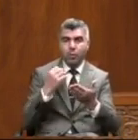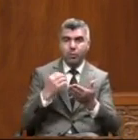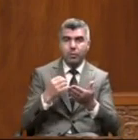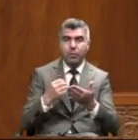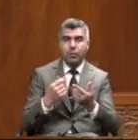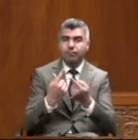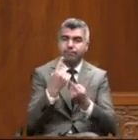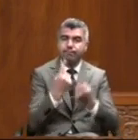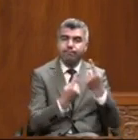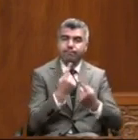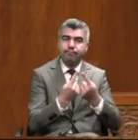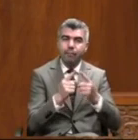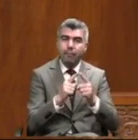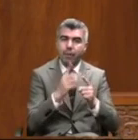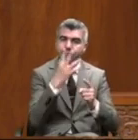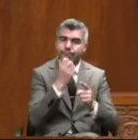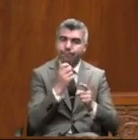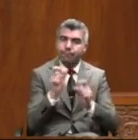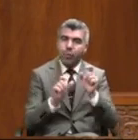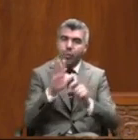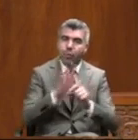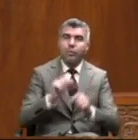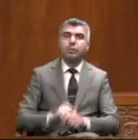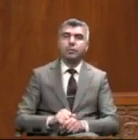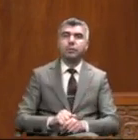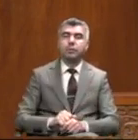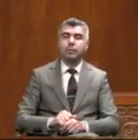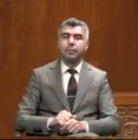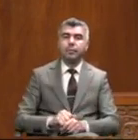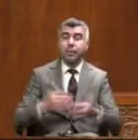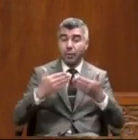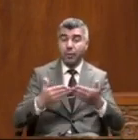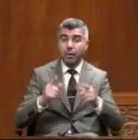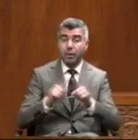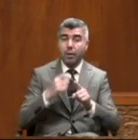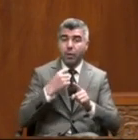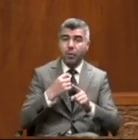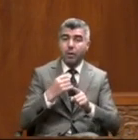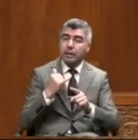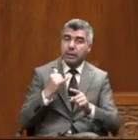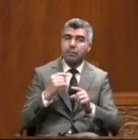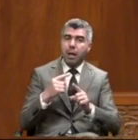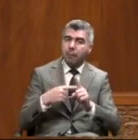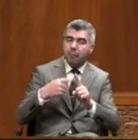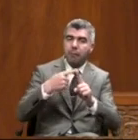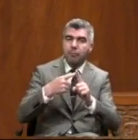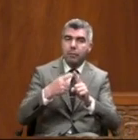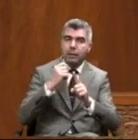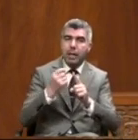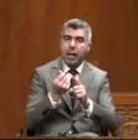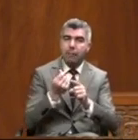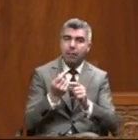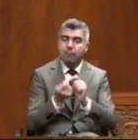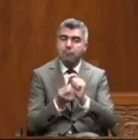انعكست سلبا على اتمنها وبالتالي الى بغينا نحافظو على المستويات نتاع الاتمان لدى